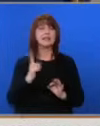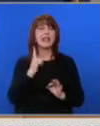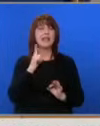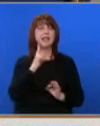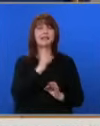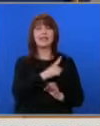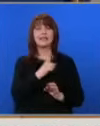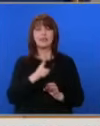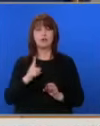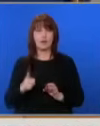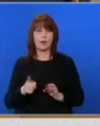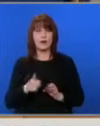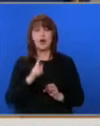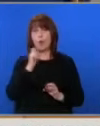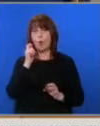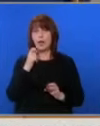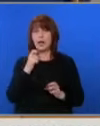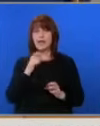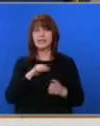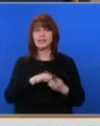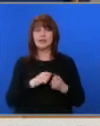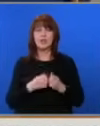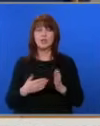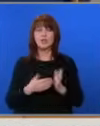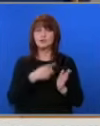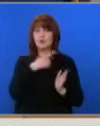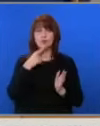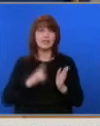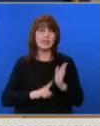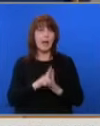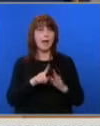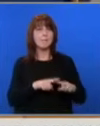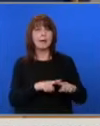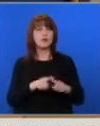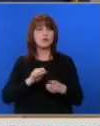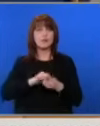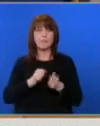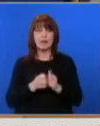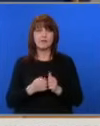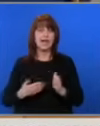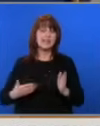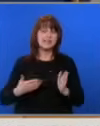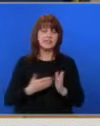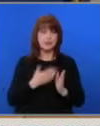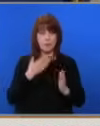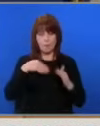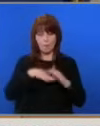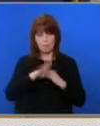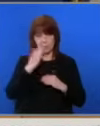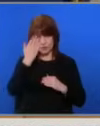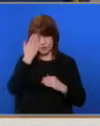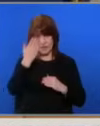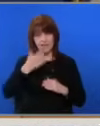диктатура. В Украина се борят срещу руските ракети, докато в Беларус се борим срещу подчиняването на нашите